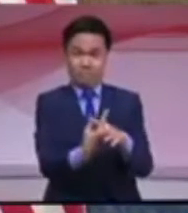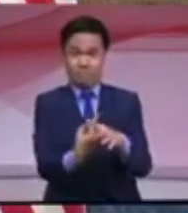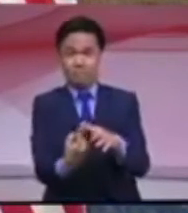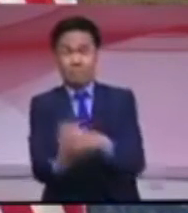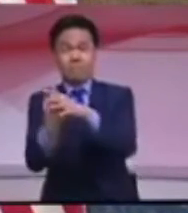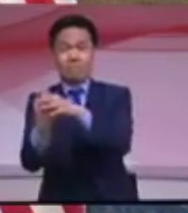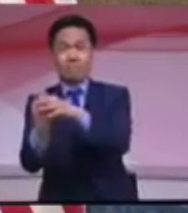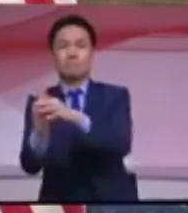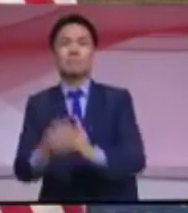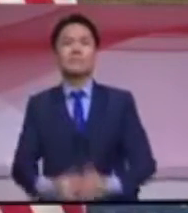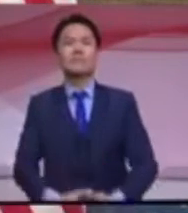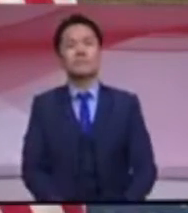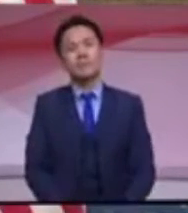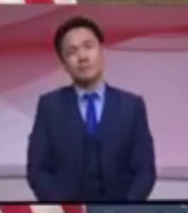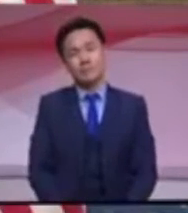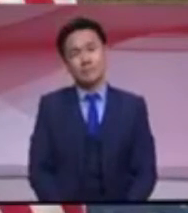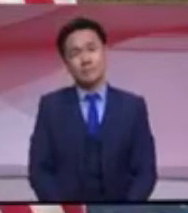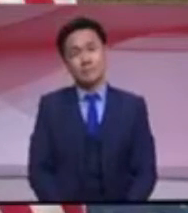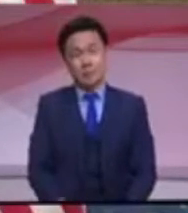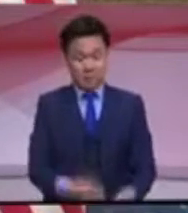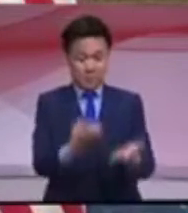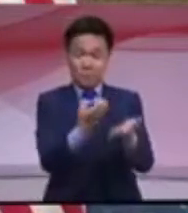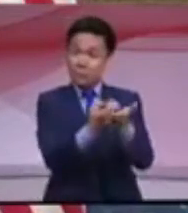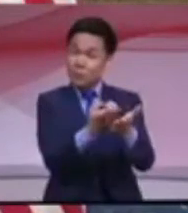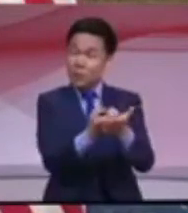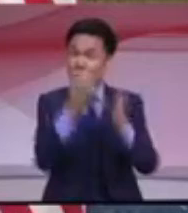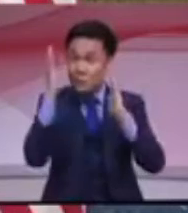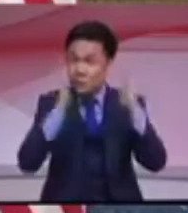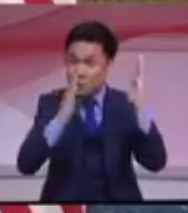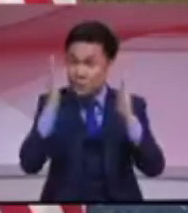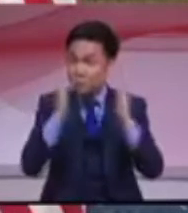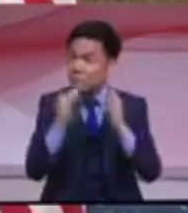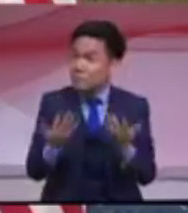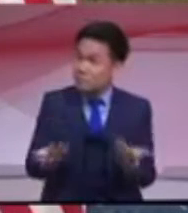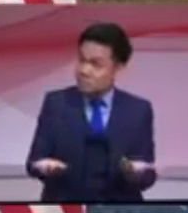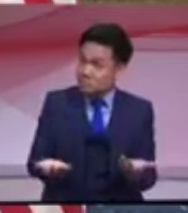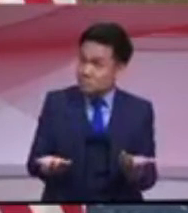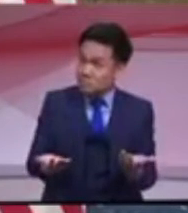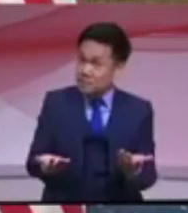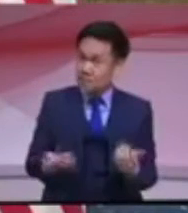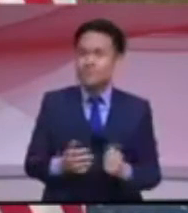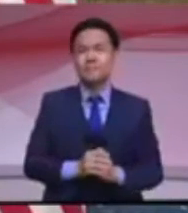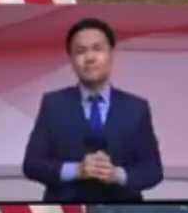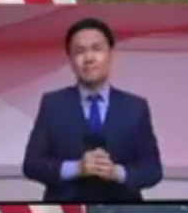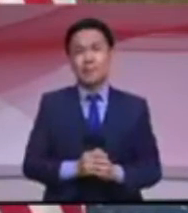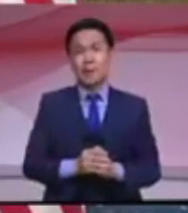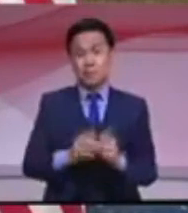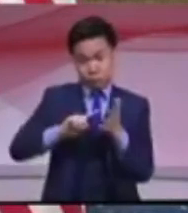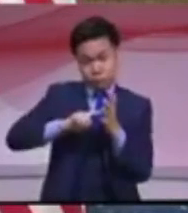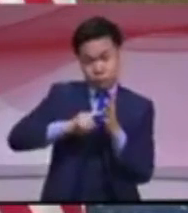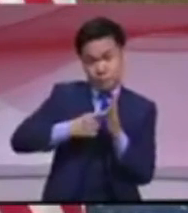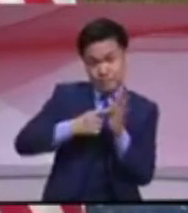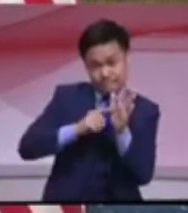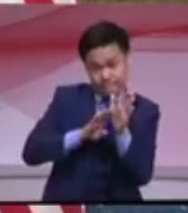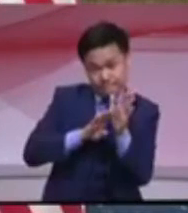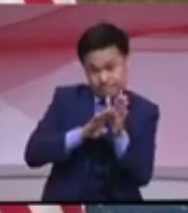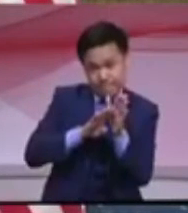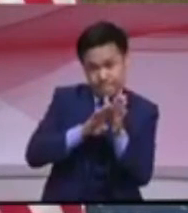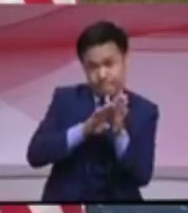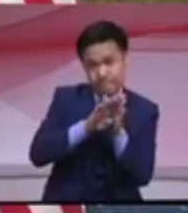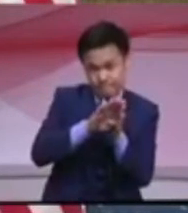masa-masa tertentu ekonomi negara kita juga sudah mulai menunjukkan tanda-tanda